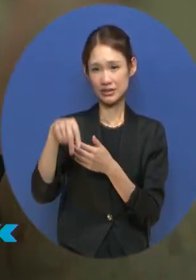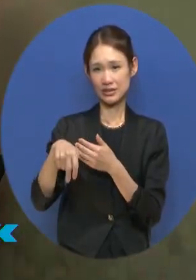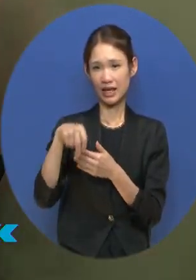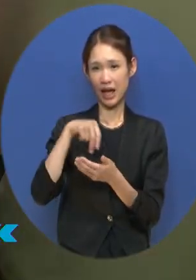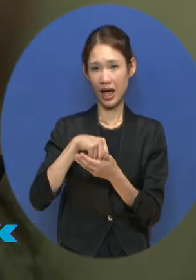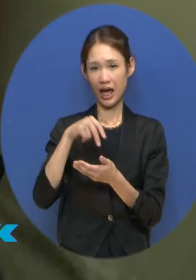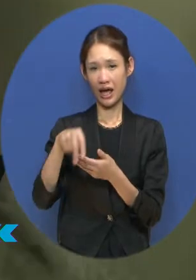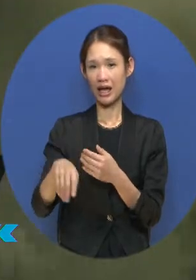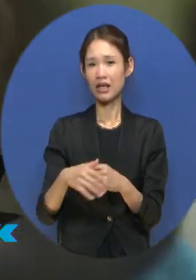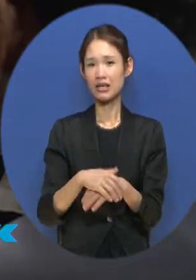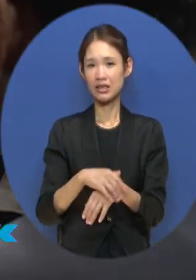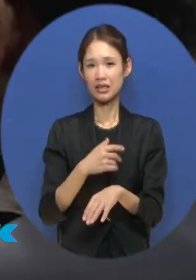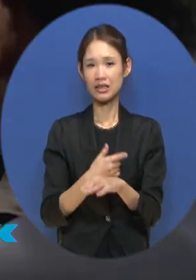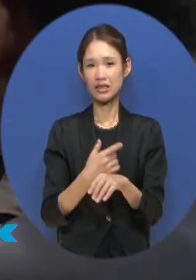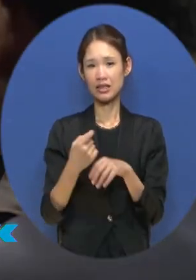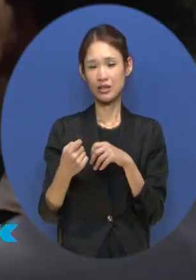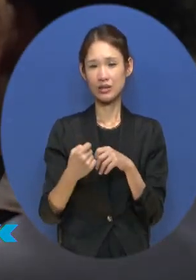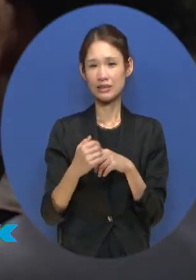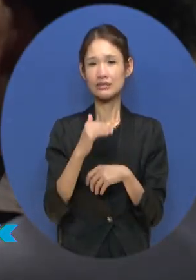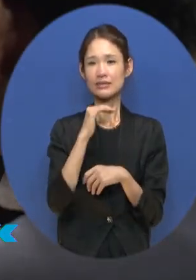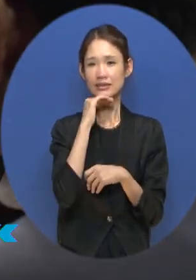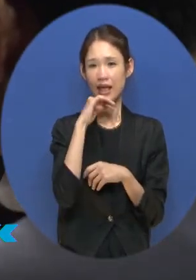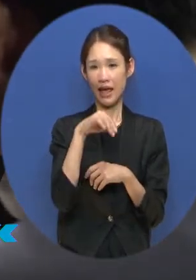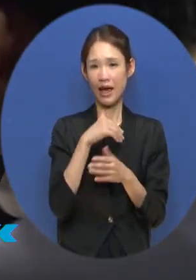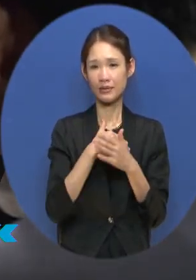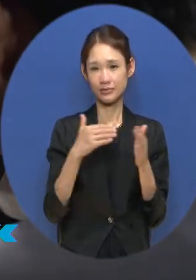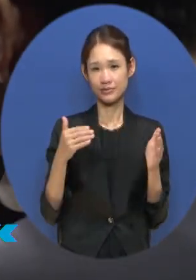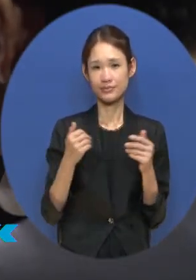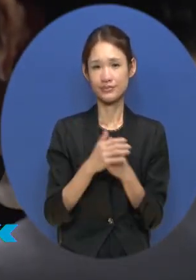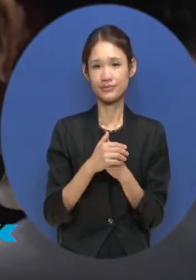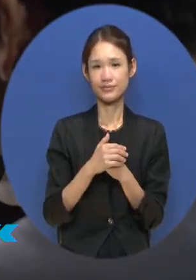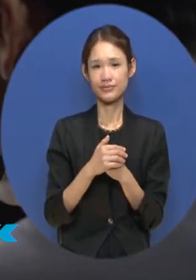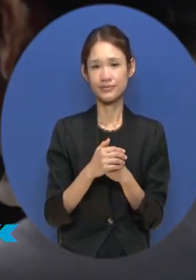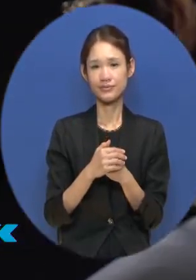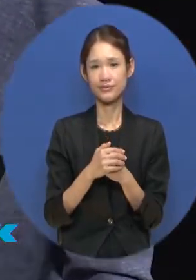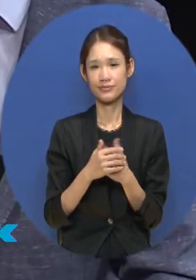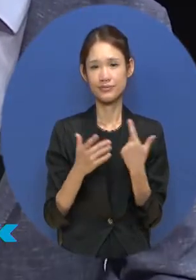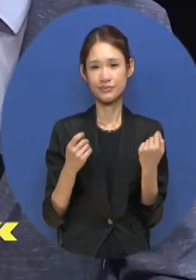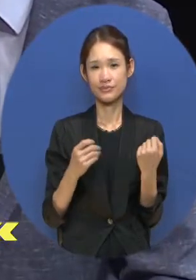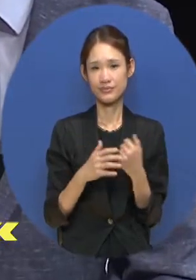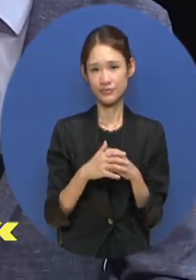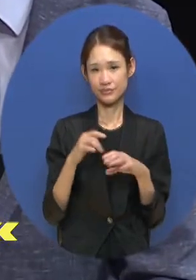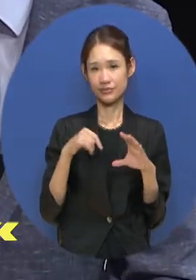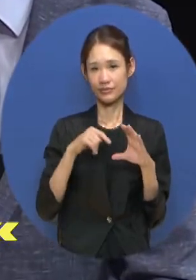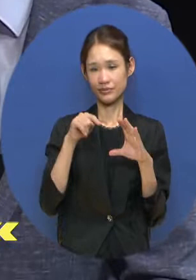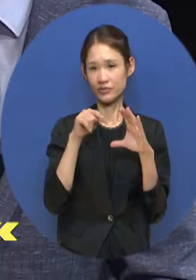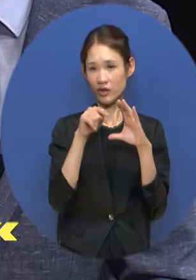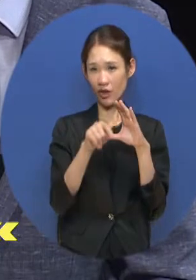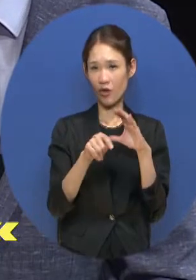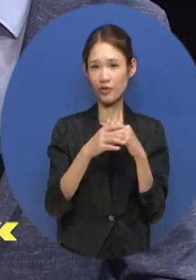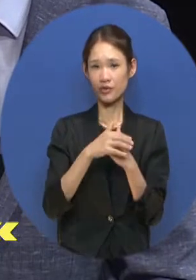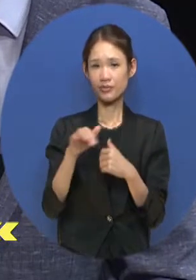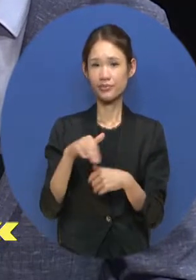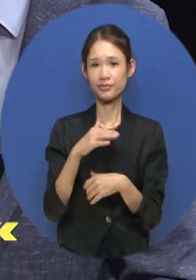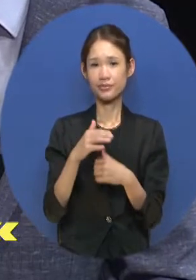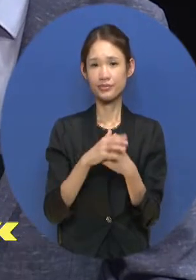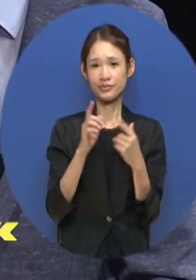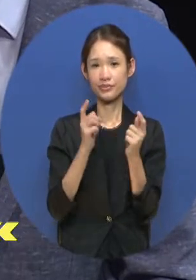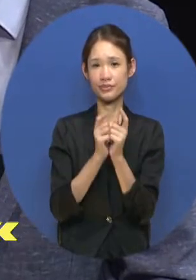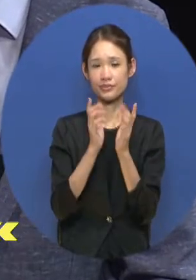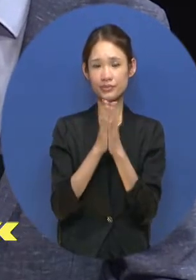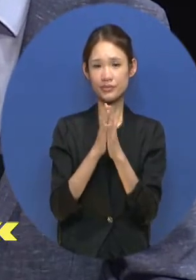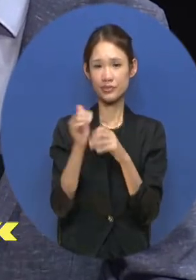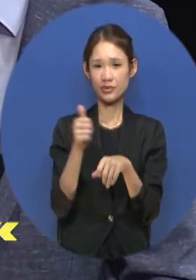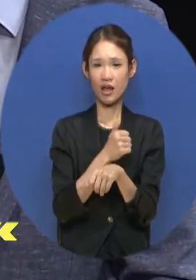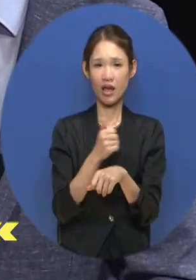또 외기하고 가장 가까운 대합실 이런 정도의 순서로 되지 근데 이제 않을까 터널은 우리가 뭐